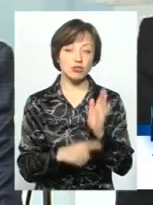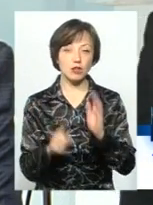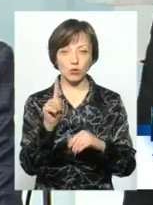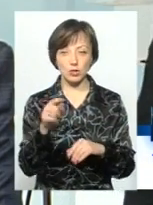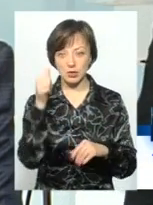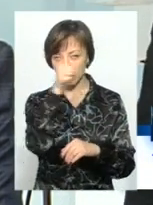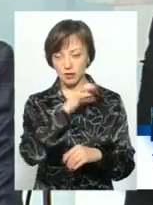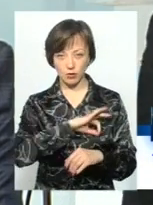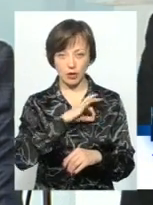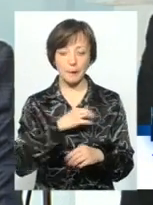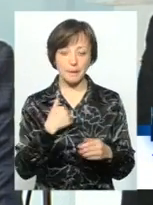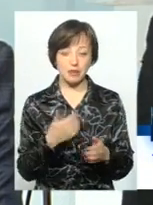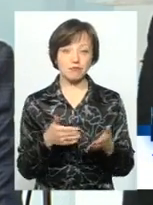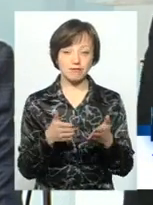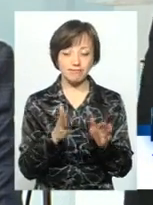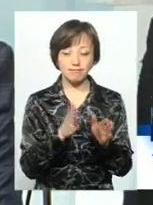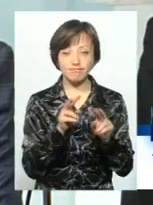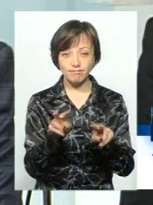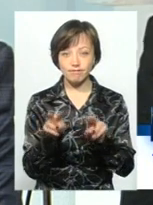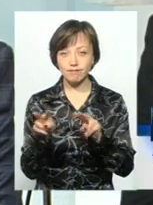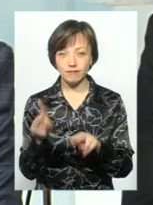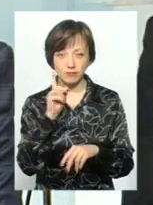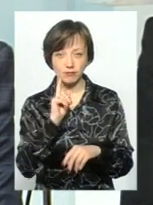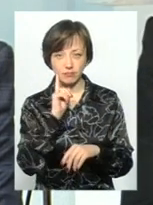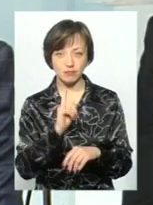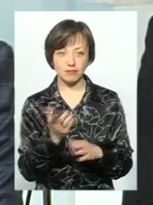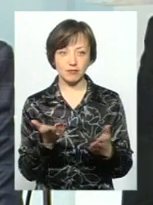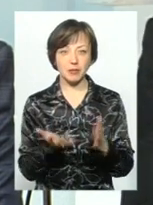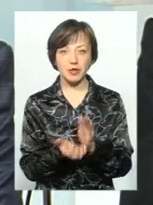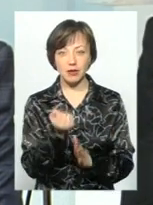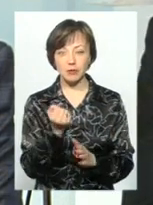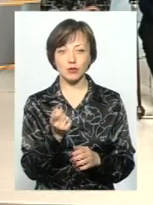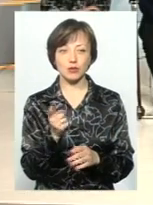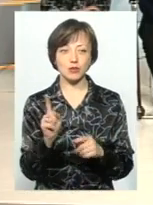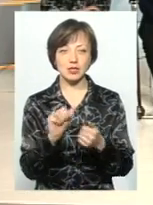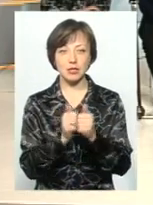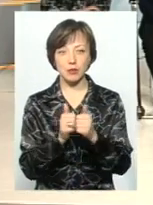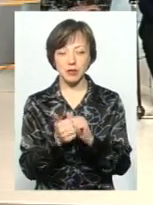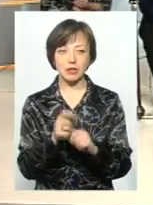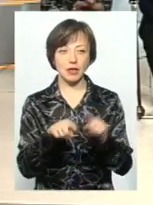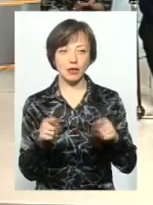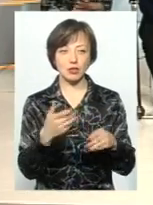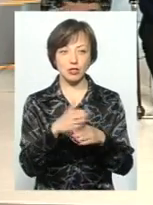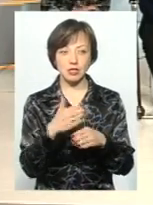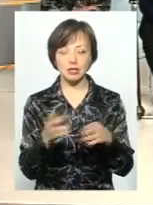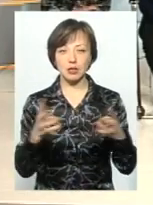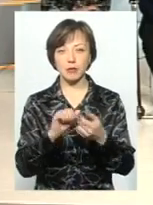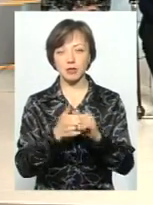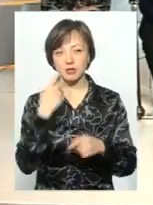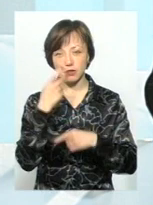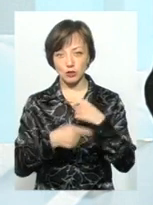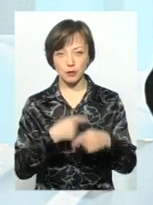експлуатації. Тобто ми його підтримуємо, як би казати, морально і підтримуємо за рахунок заміни деяких частин, а його треба міняти завжди.